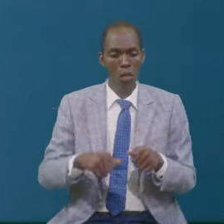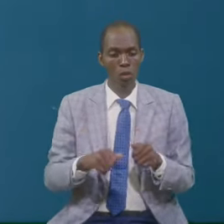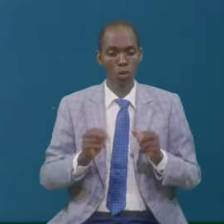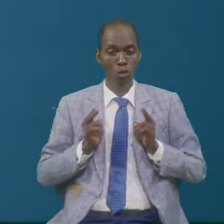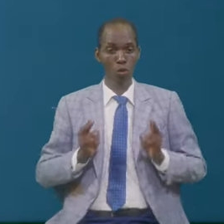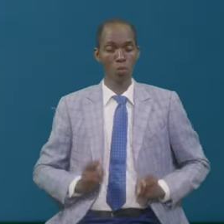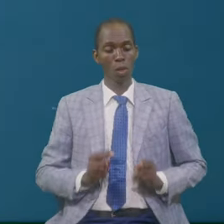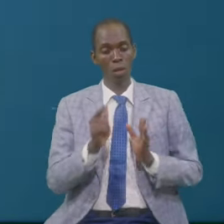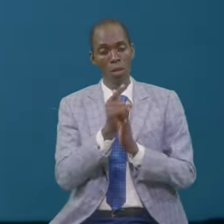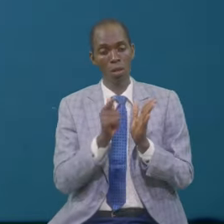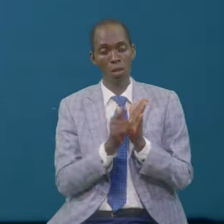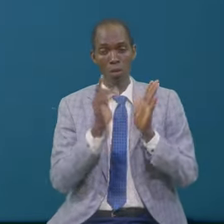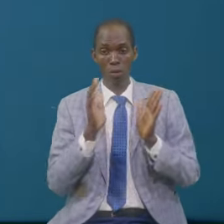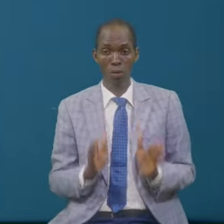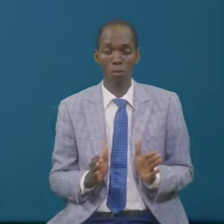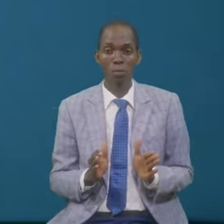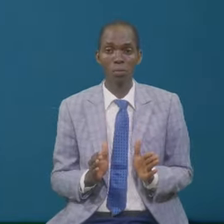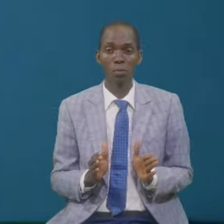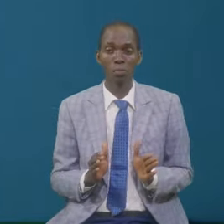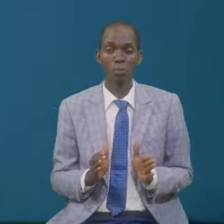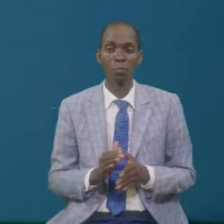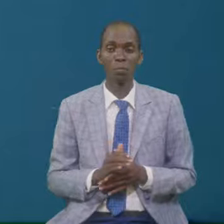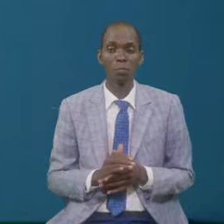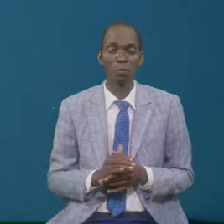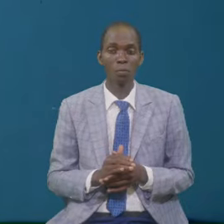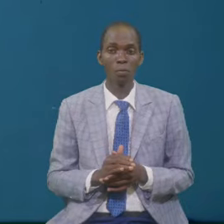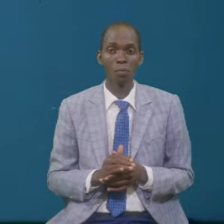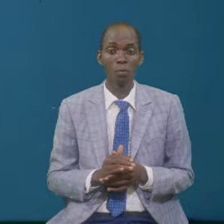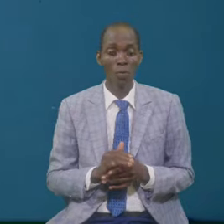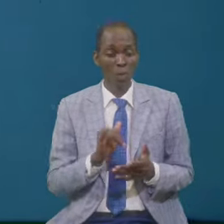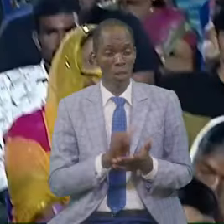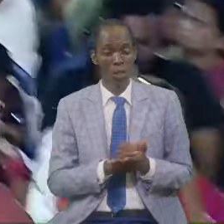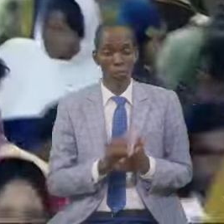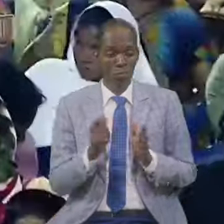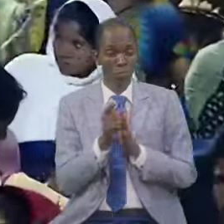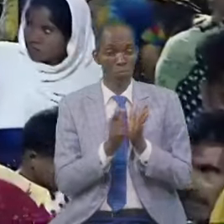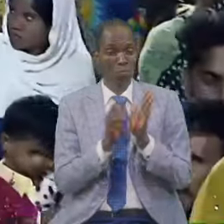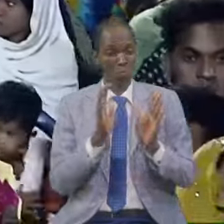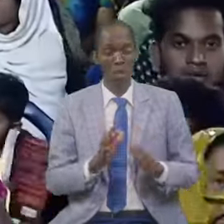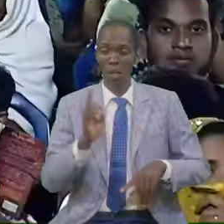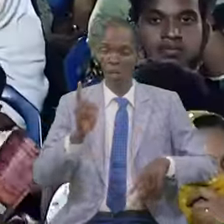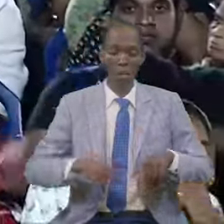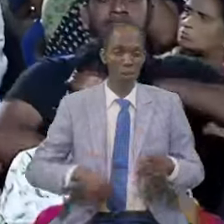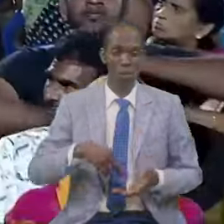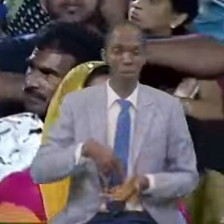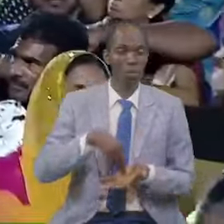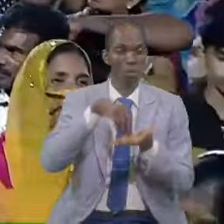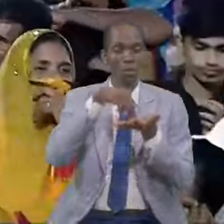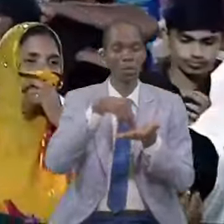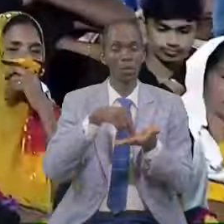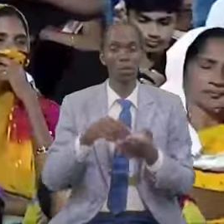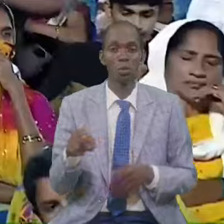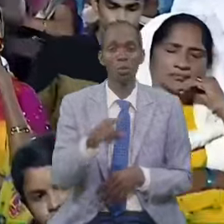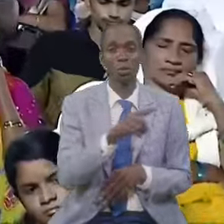మానవాళిగా ఎవరైనా న్యాయవాదిని వకీల్ని ఏర్పరచుకుంటే, he cannot represent you. అతన్ని నా విధంగా తప్పించలేరు. All have seen